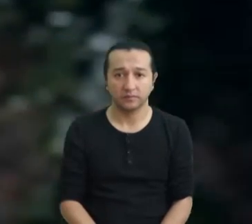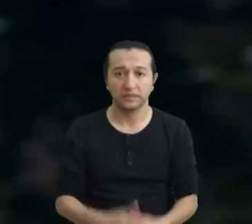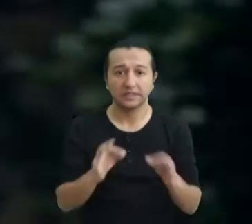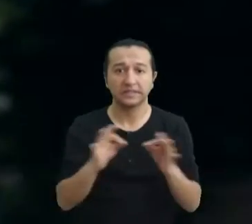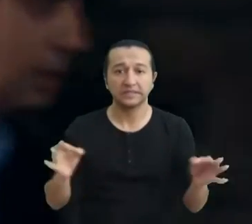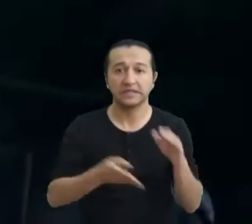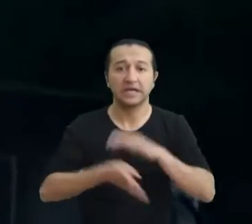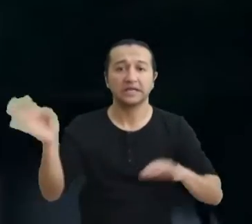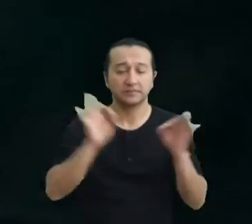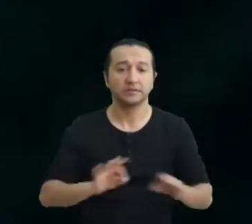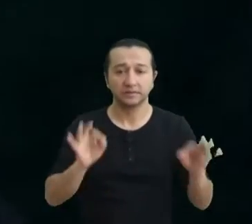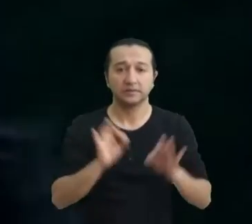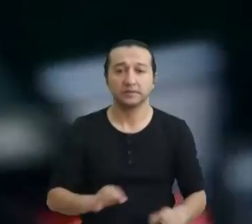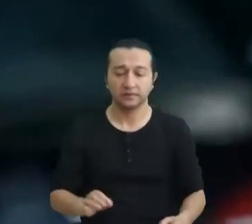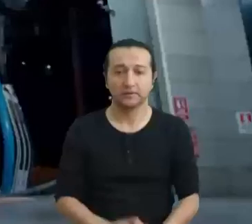Hiç ayrılmadılar.